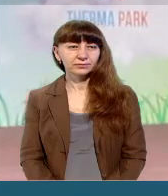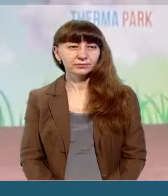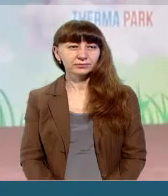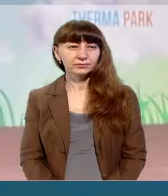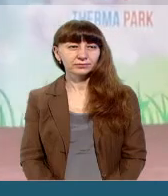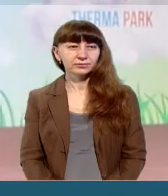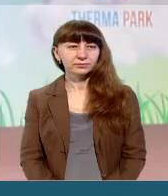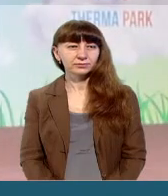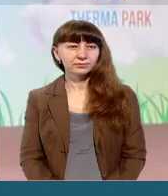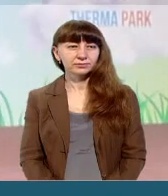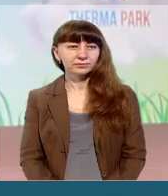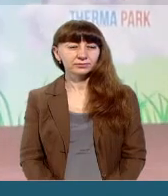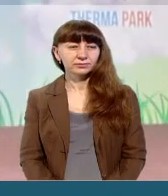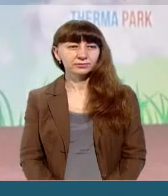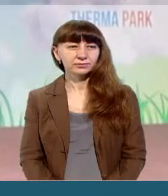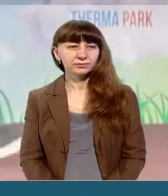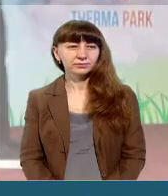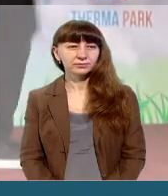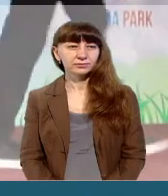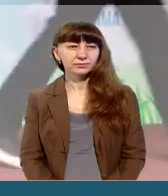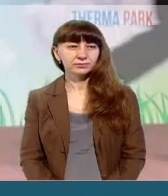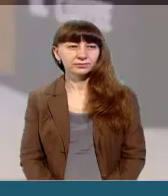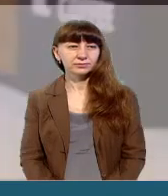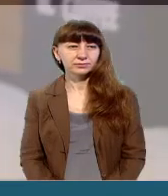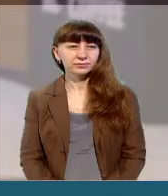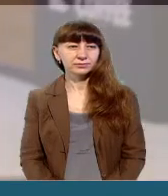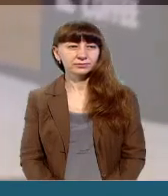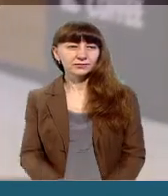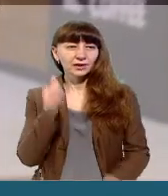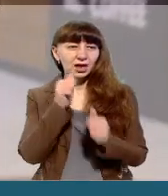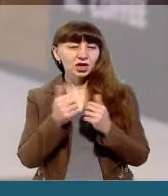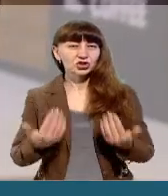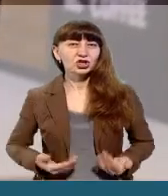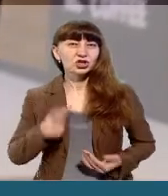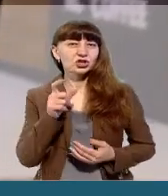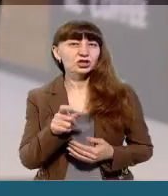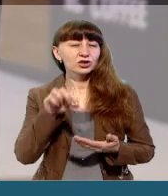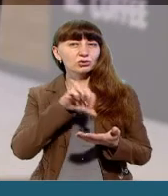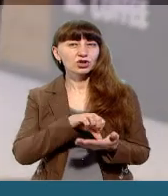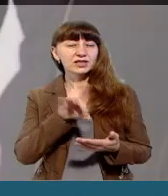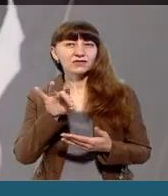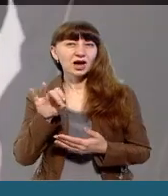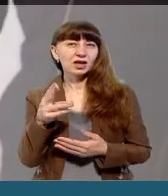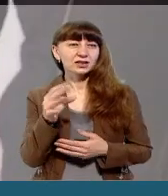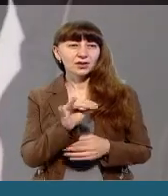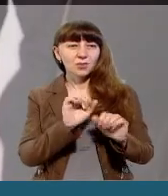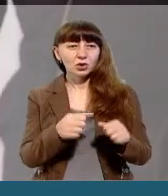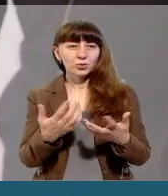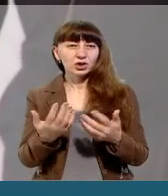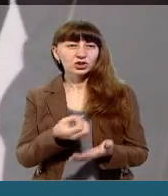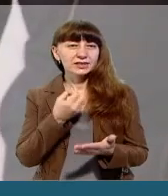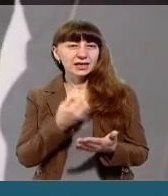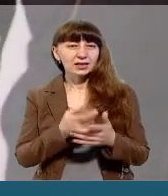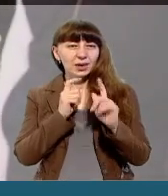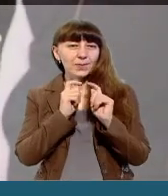ответ и как мама говорила без чайника не возвращайся каждый житель участвуя в аксе может выиграть ценные призы напоминают